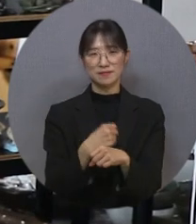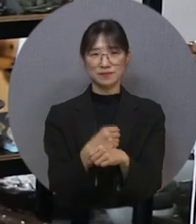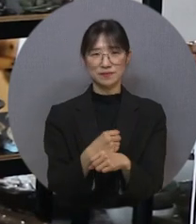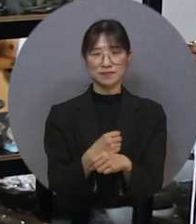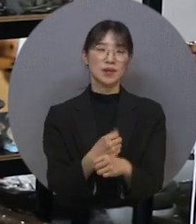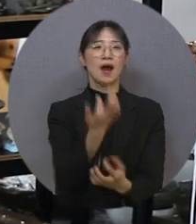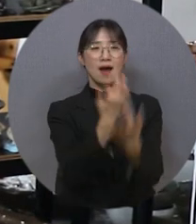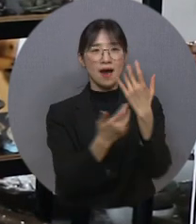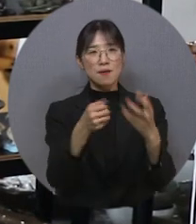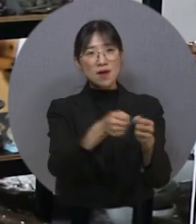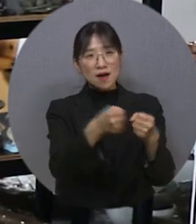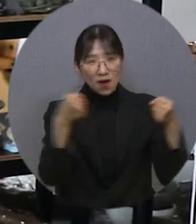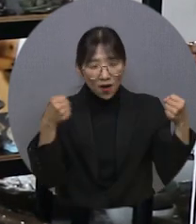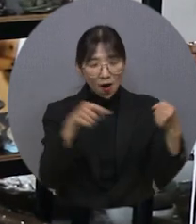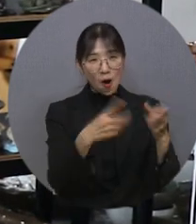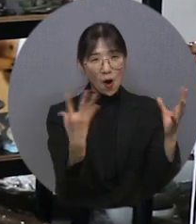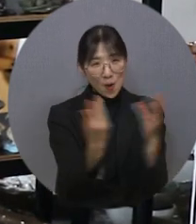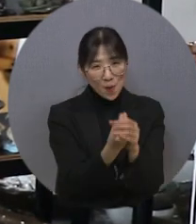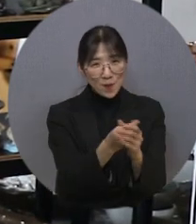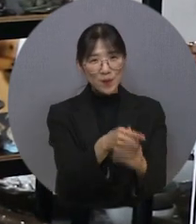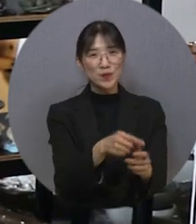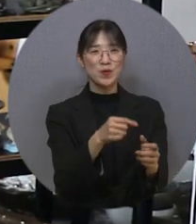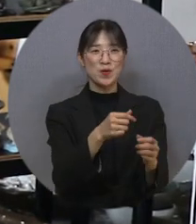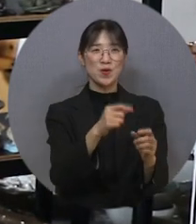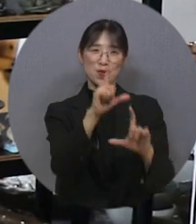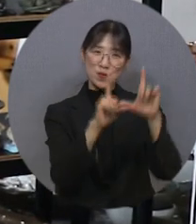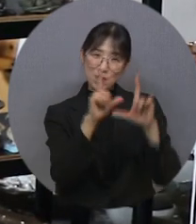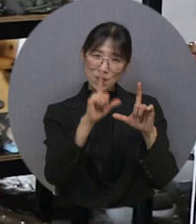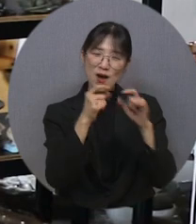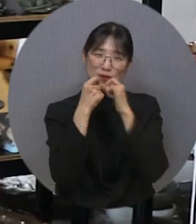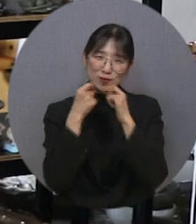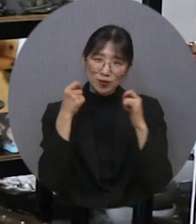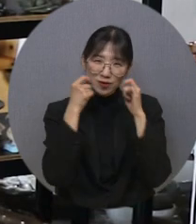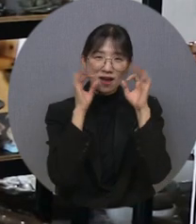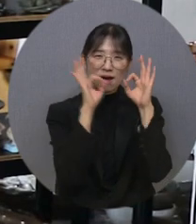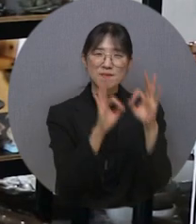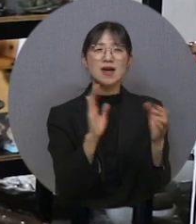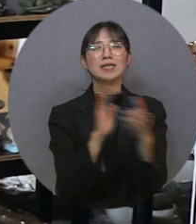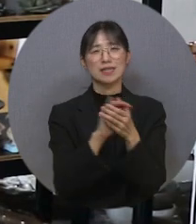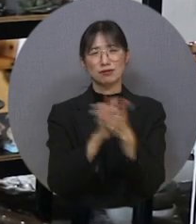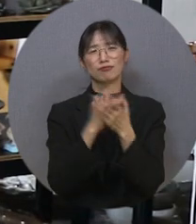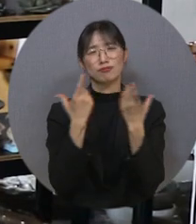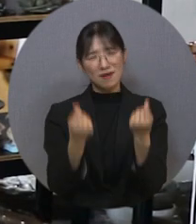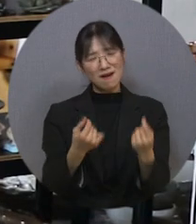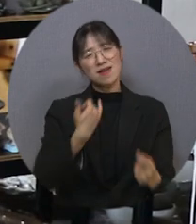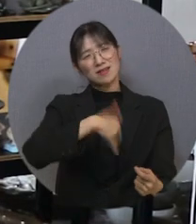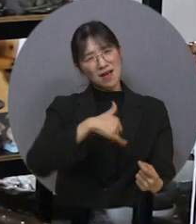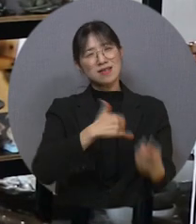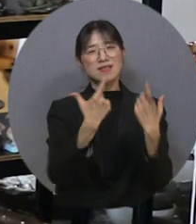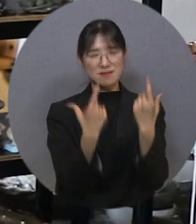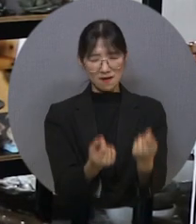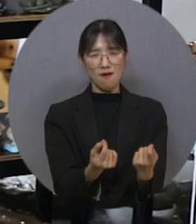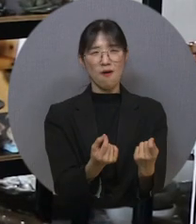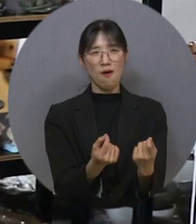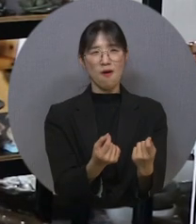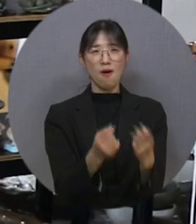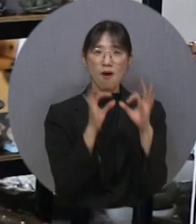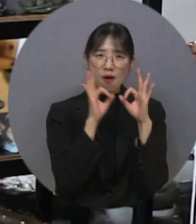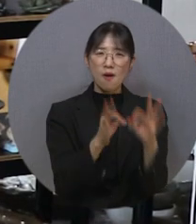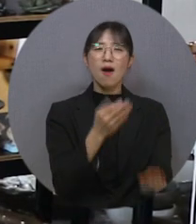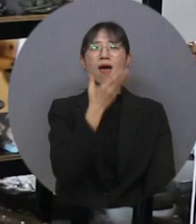가마를 열고 완성된 작품이 웃고 서 있는 모습을 보면 친구처럼 자식처럼 느껴지고 작가의